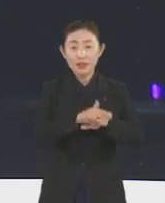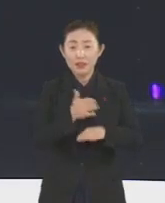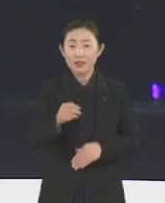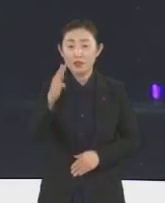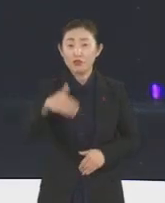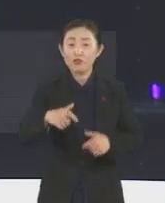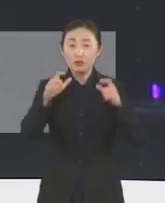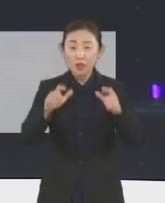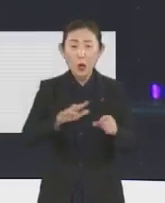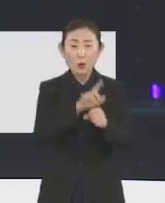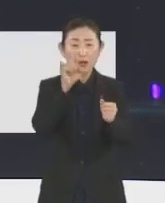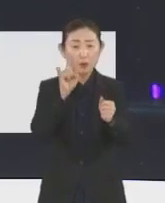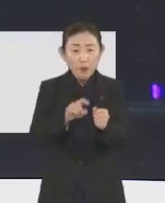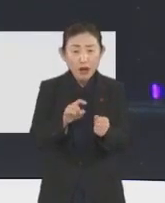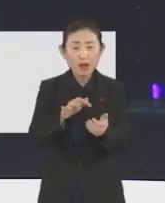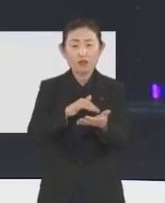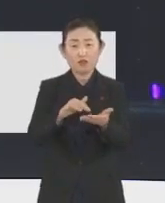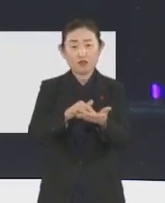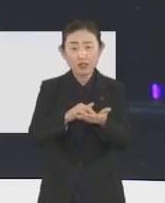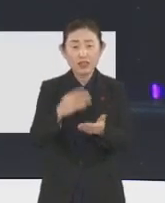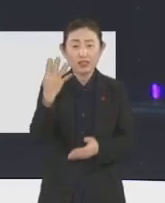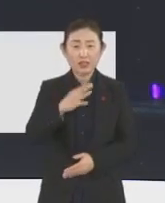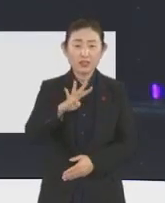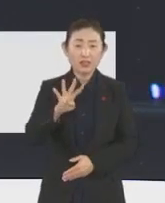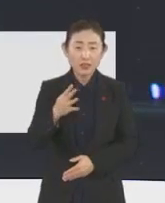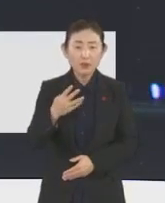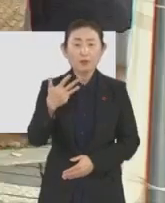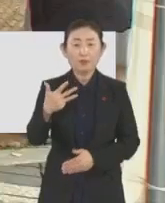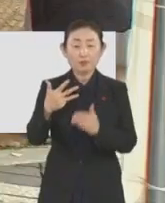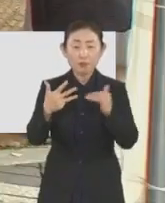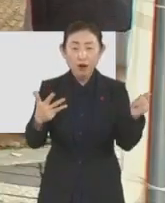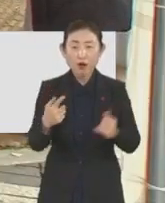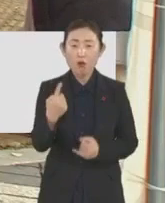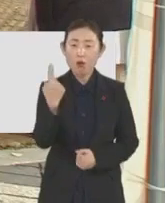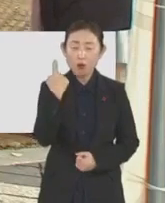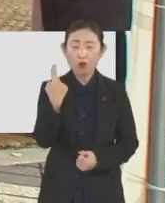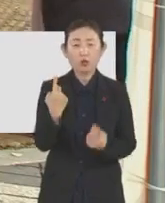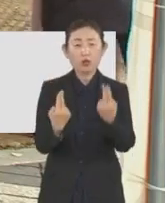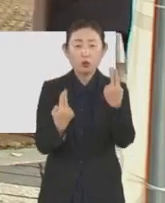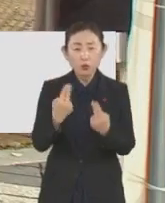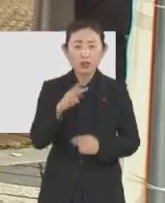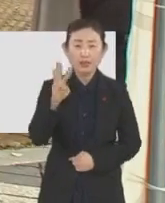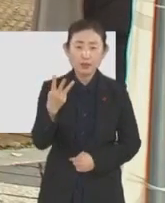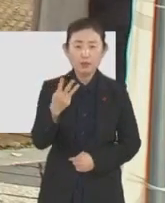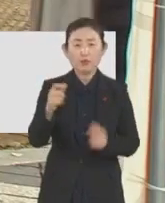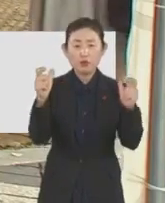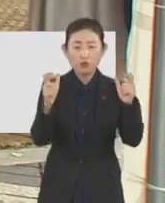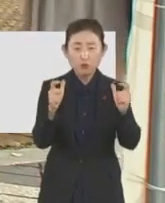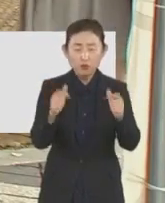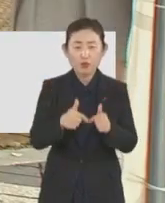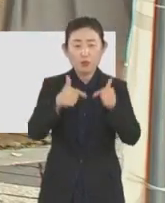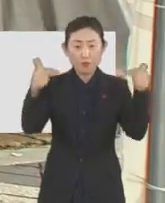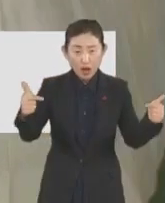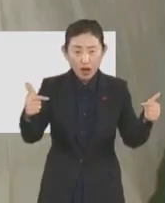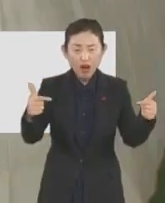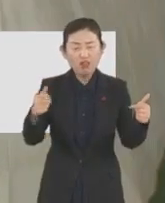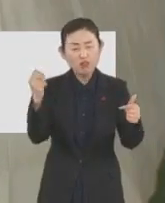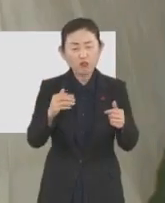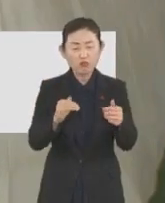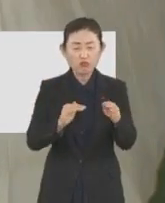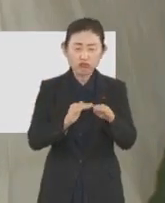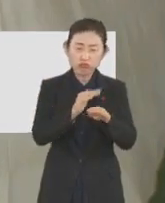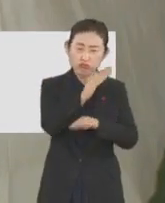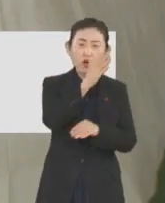대전과 세종 충남의 코로나19 하루 신규 확진자 수는 448명으로 전날보다 300명 가까이 늘면서 다시